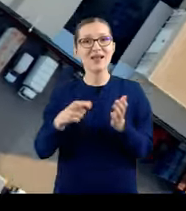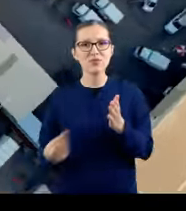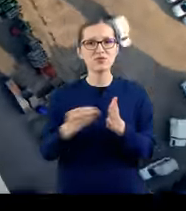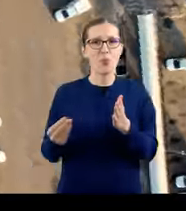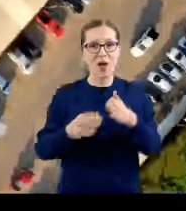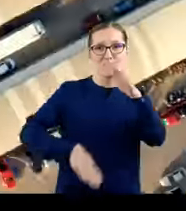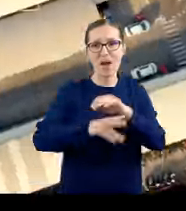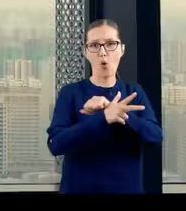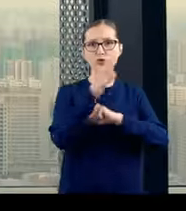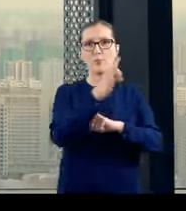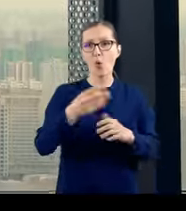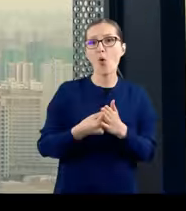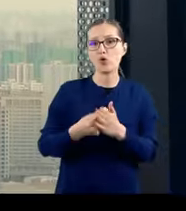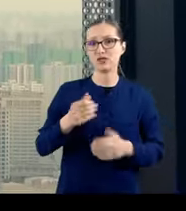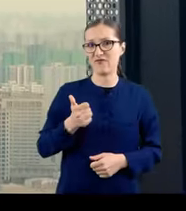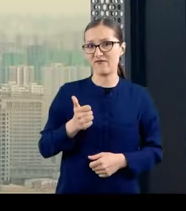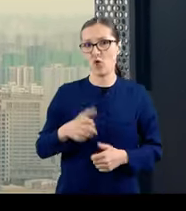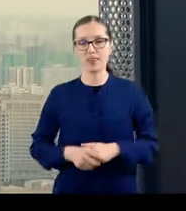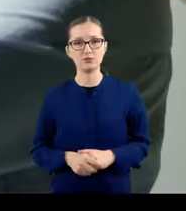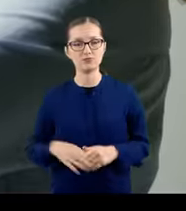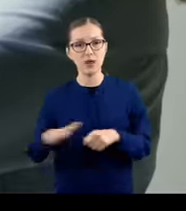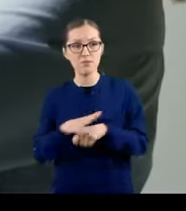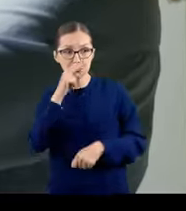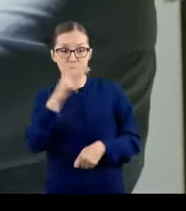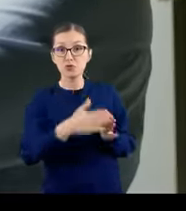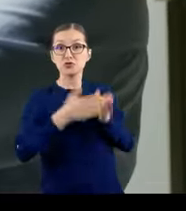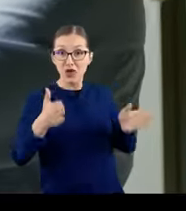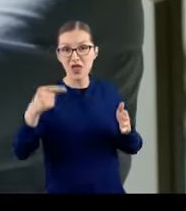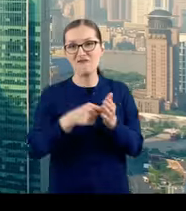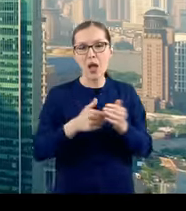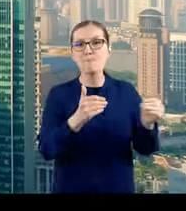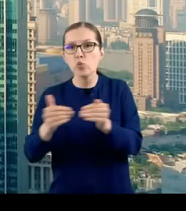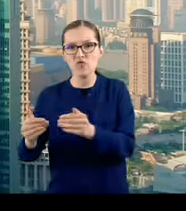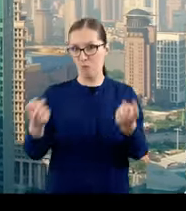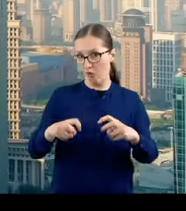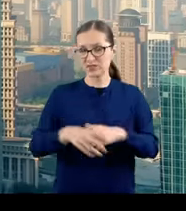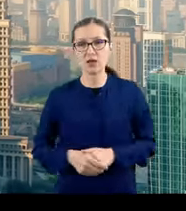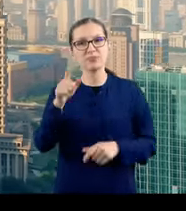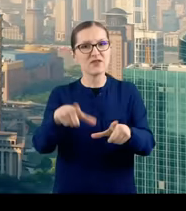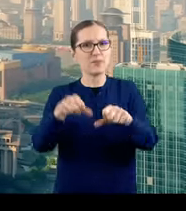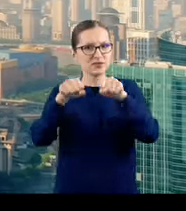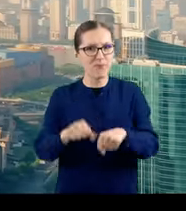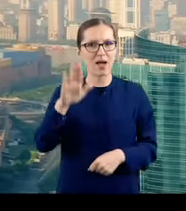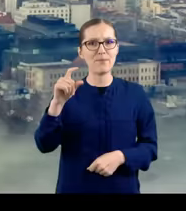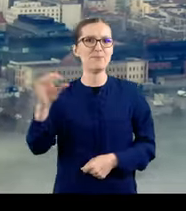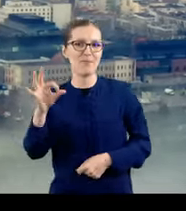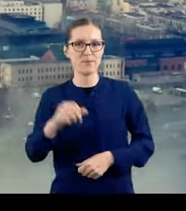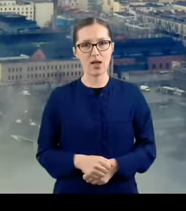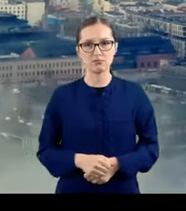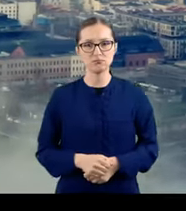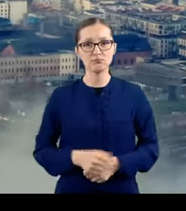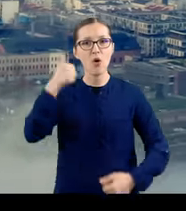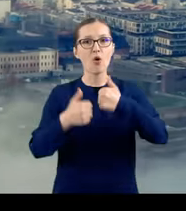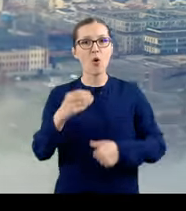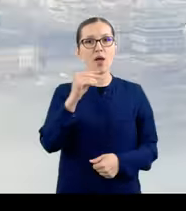ekologicznym z dopłatą do 80% kosztów kwalifikowalnych inwestycji. Możliwości zaczynają się, gdy na biznes patrzymy szerzej.